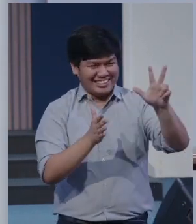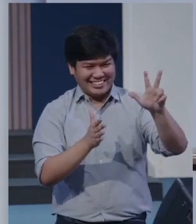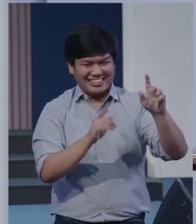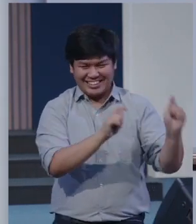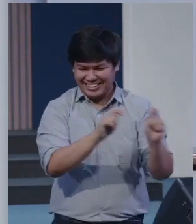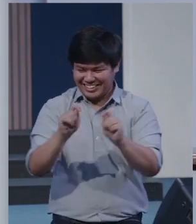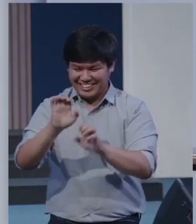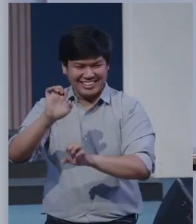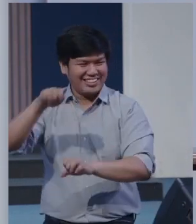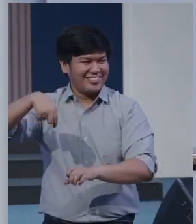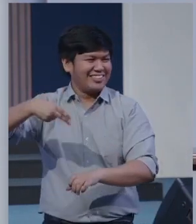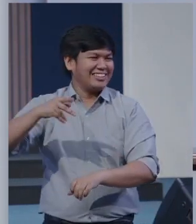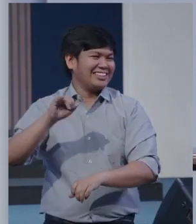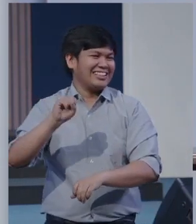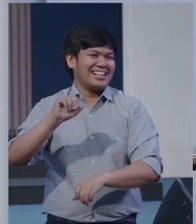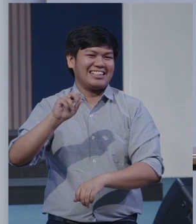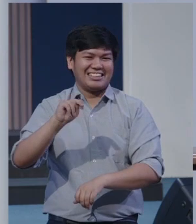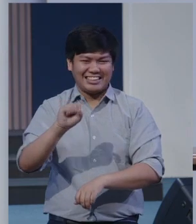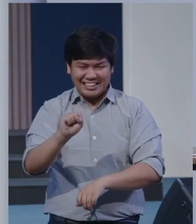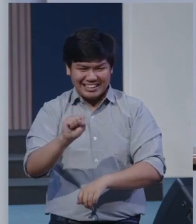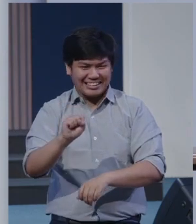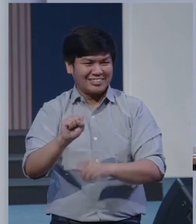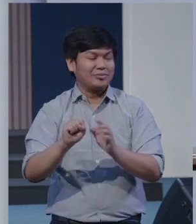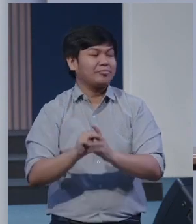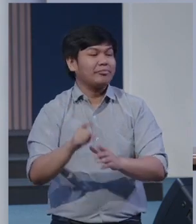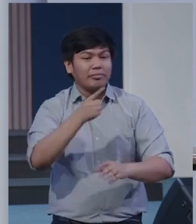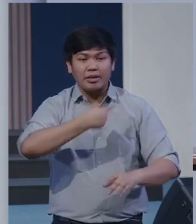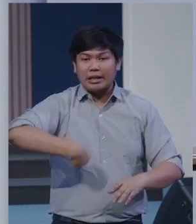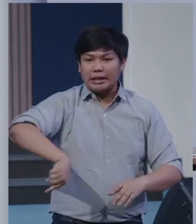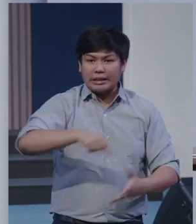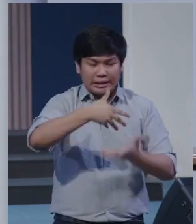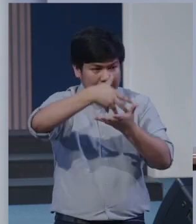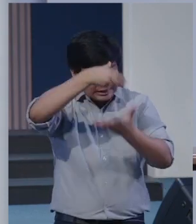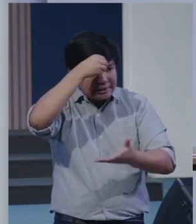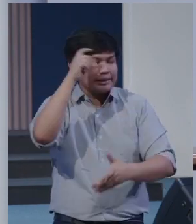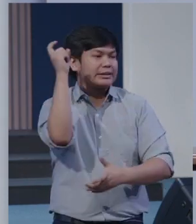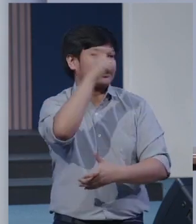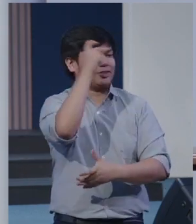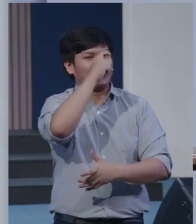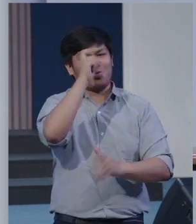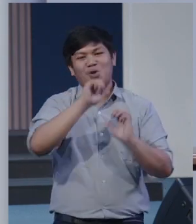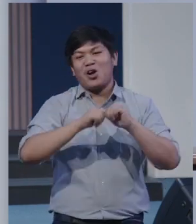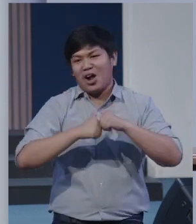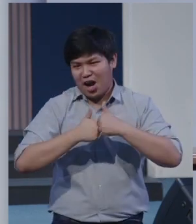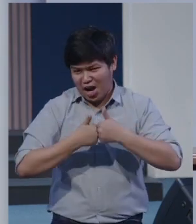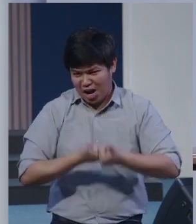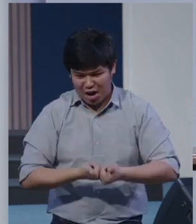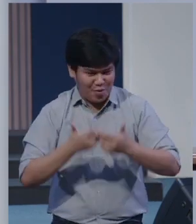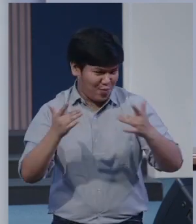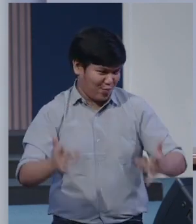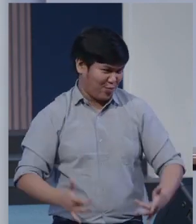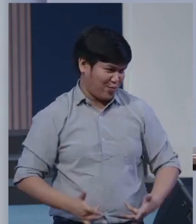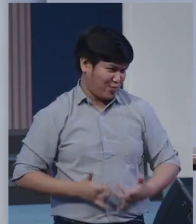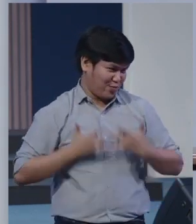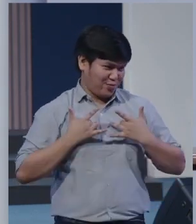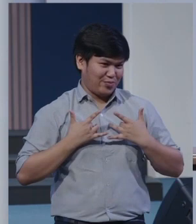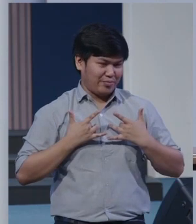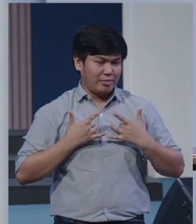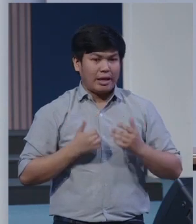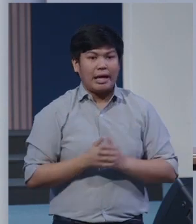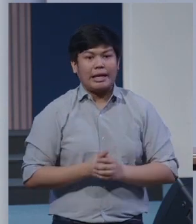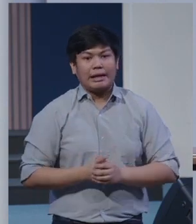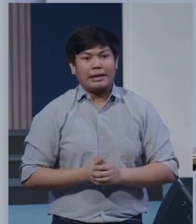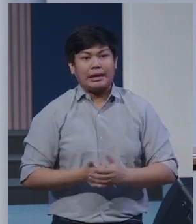mga talata sa bibliya na magbibigay sa atin ng karunungan at kaalaman tungkol dito sa paksang ito walang